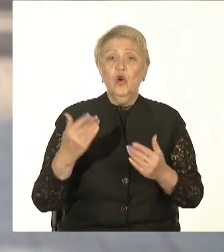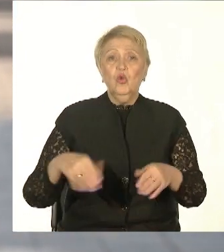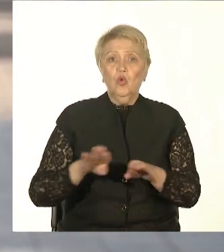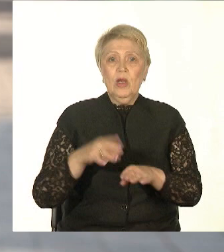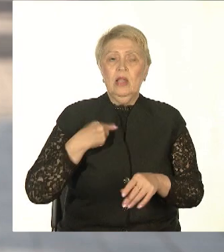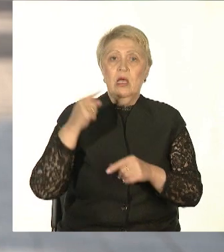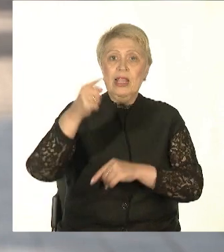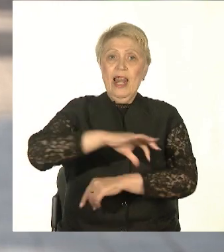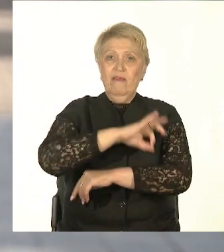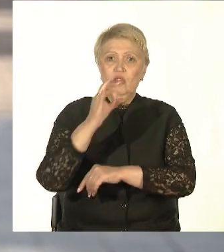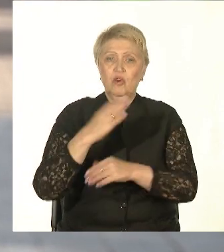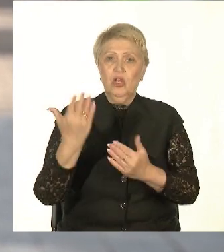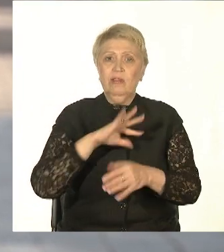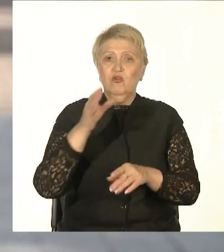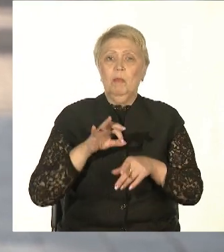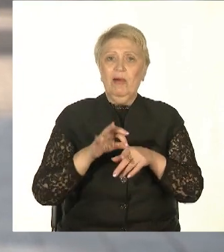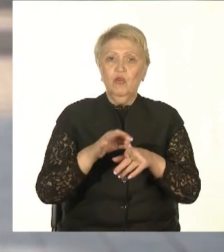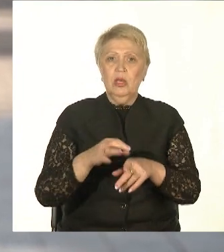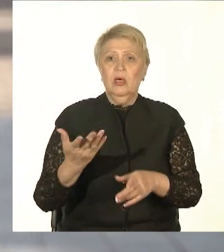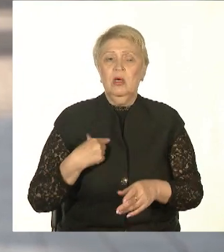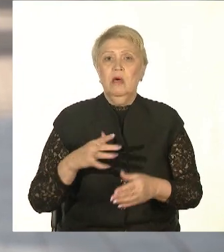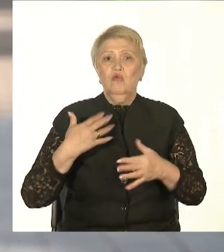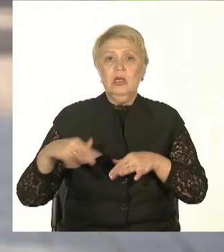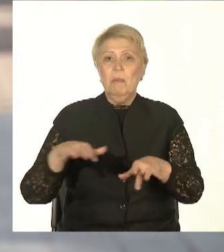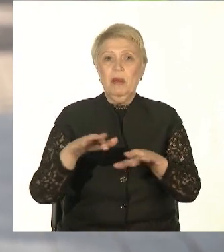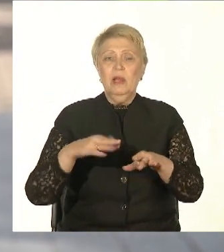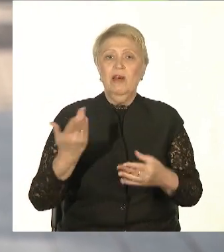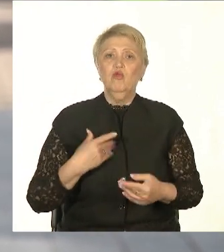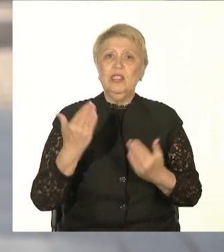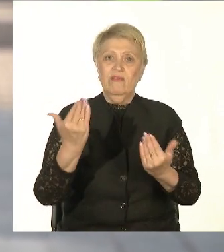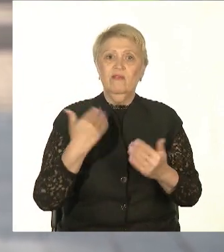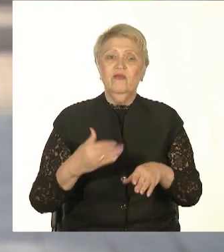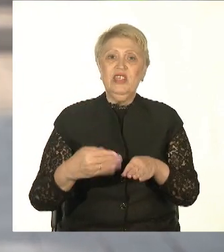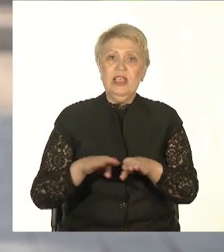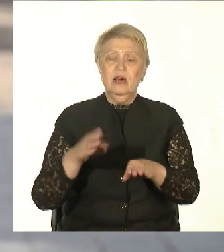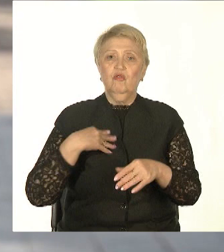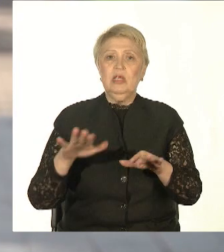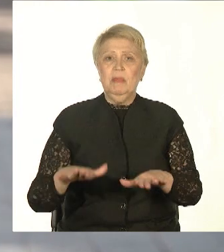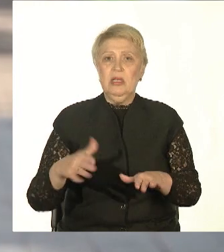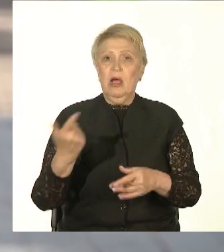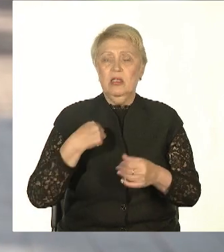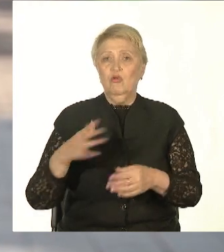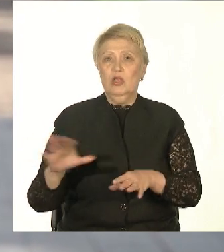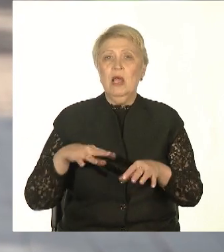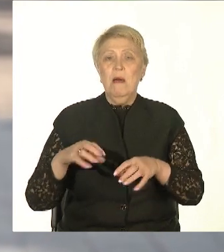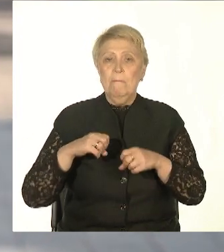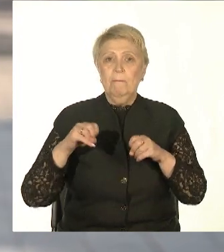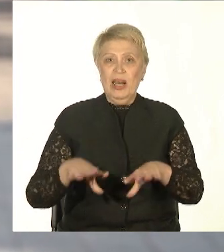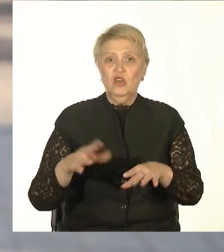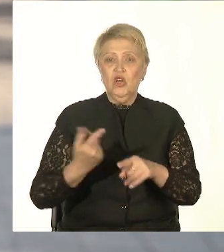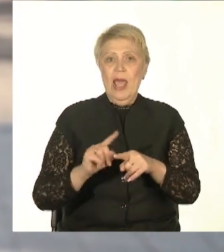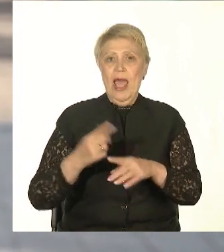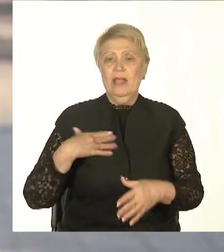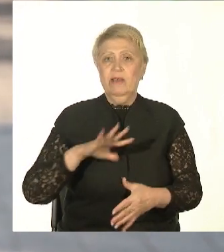проводят свои мероприятия, чтят своих героев именно в тех местах, где и произошли эти события. Мы, как говорится, ни на